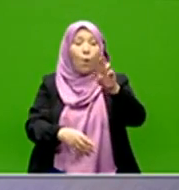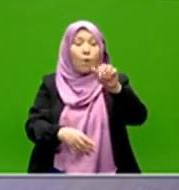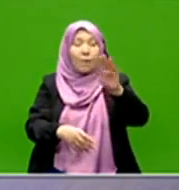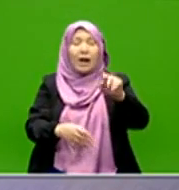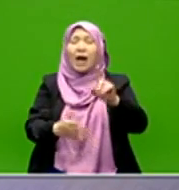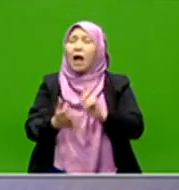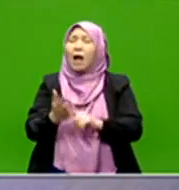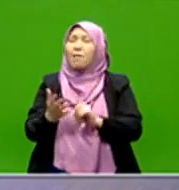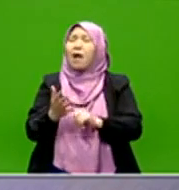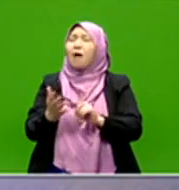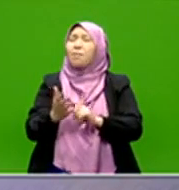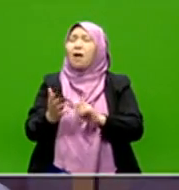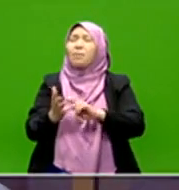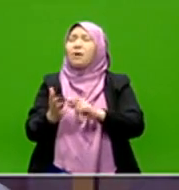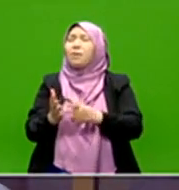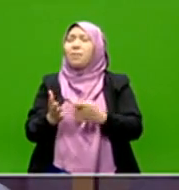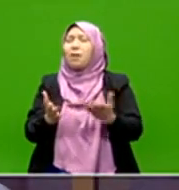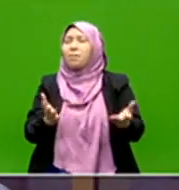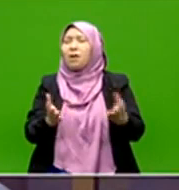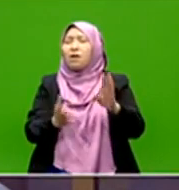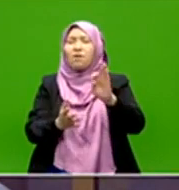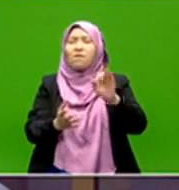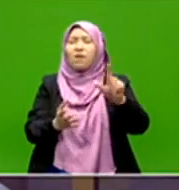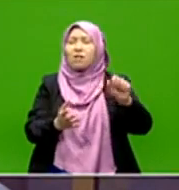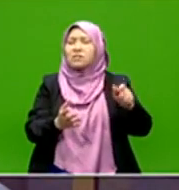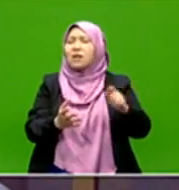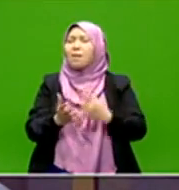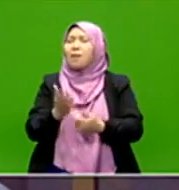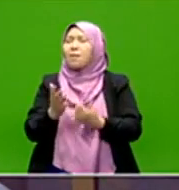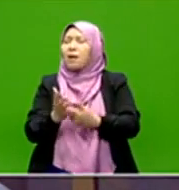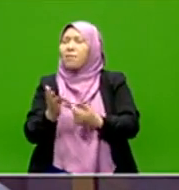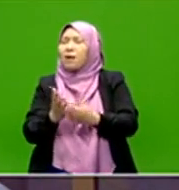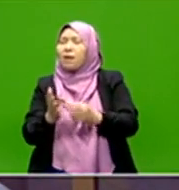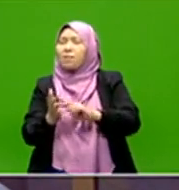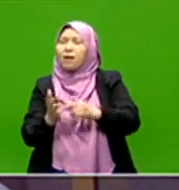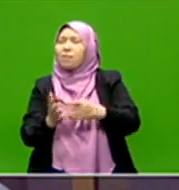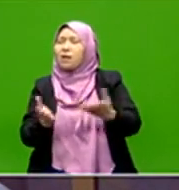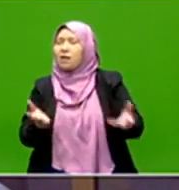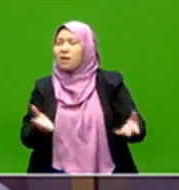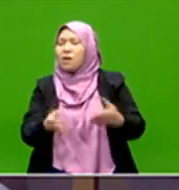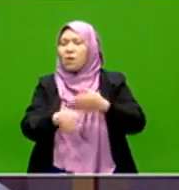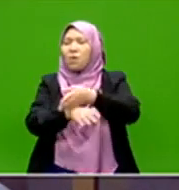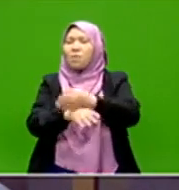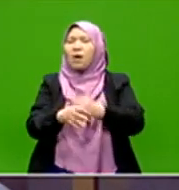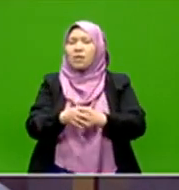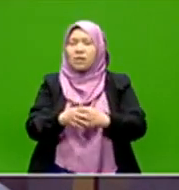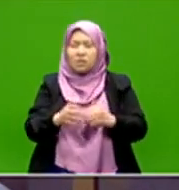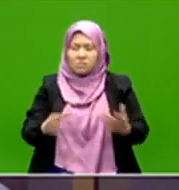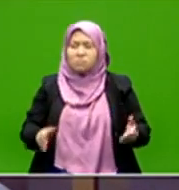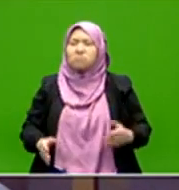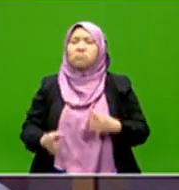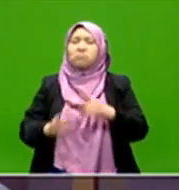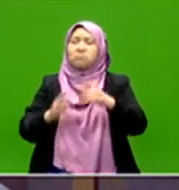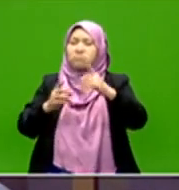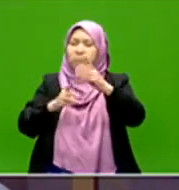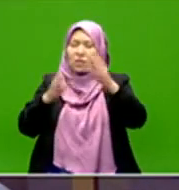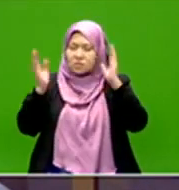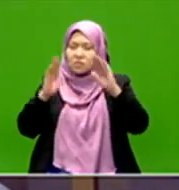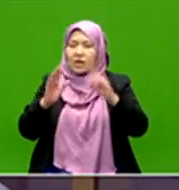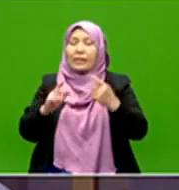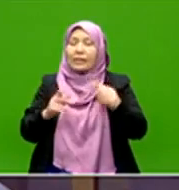korban di bumi Mekah dan juga falsafah korban di bumi Malaysia dan di mana saja. Kita lihat pada surah Al-Maidah